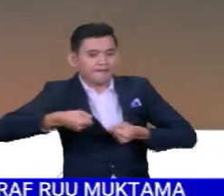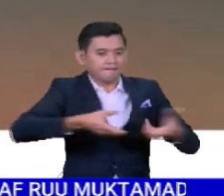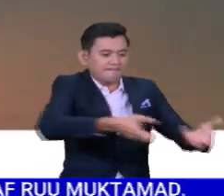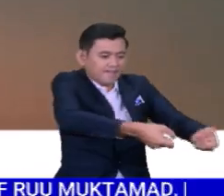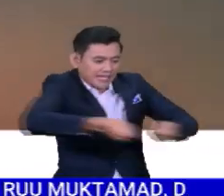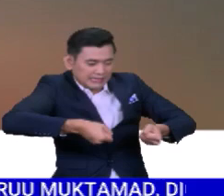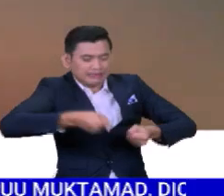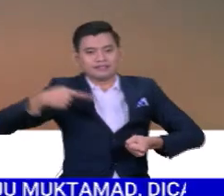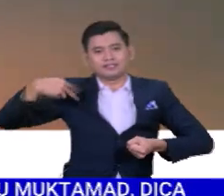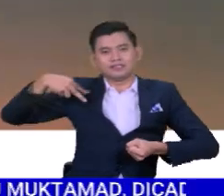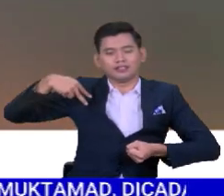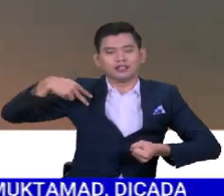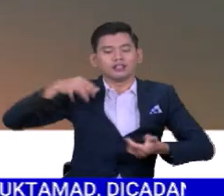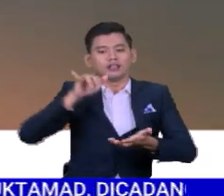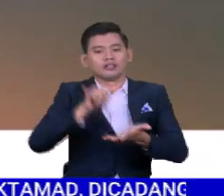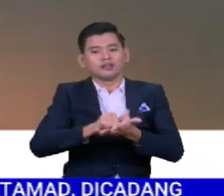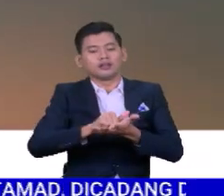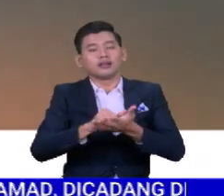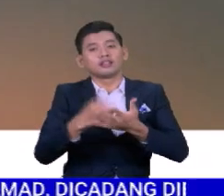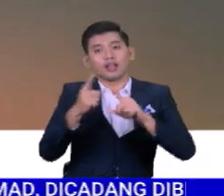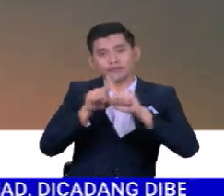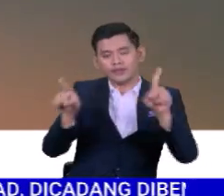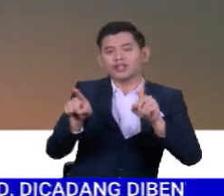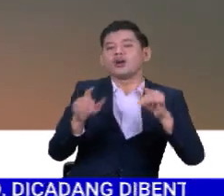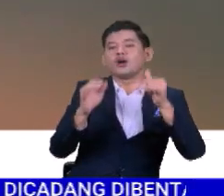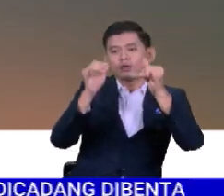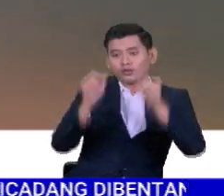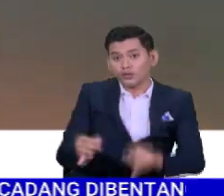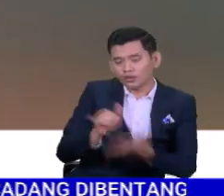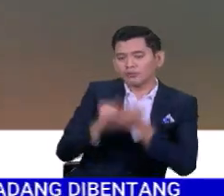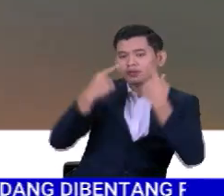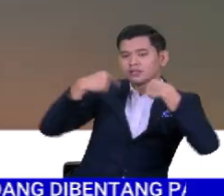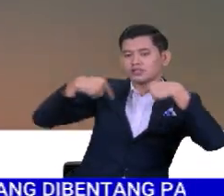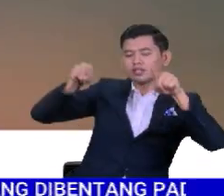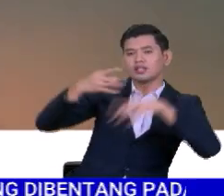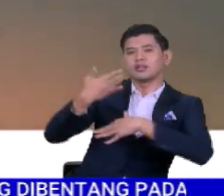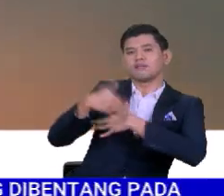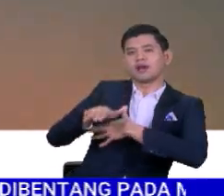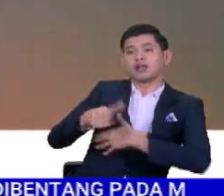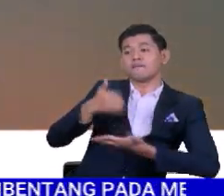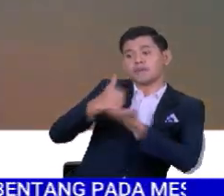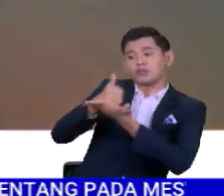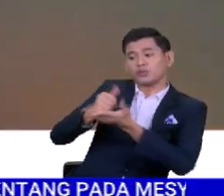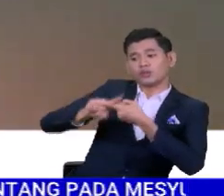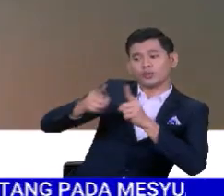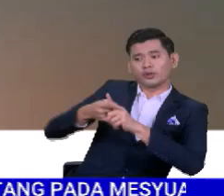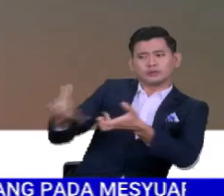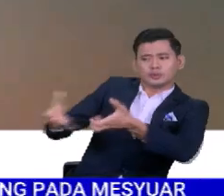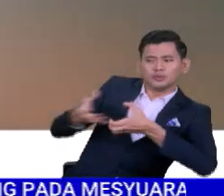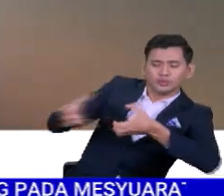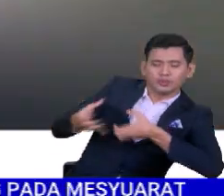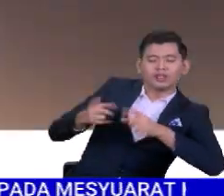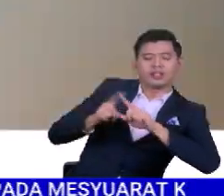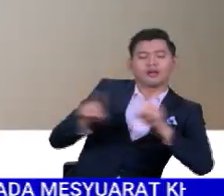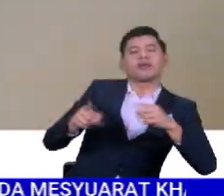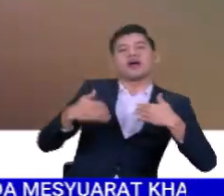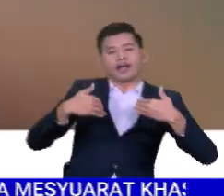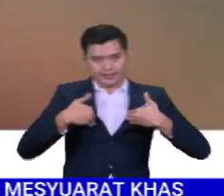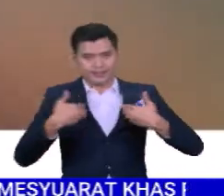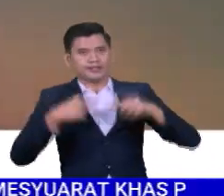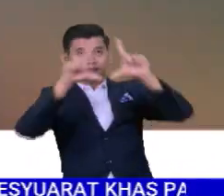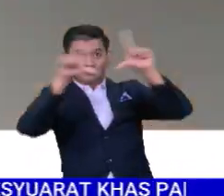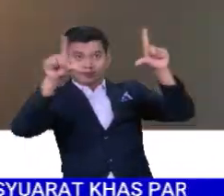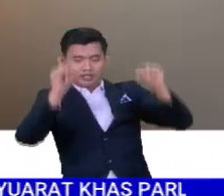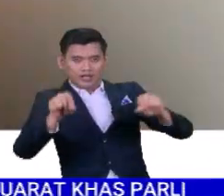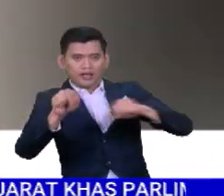ini. Individu ini bagaimanapun berjaya melepaskan diri selepas dibantu rakannya. Difahamkan terdapat papan amaran yang melarang